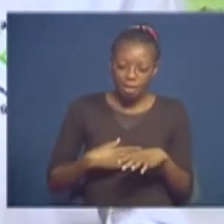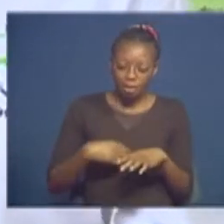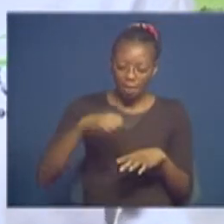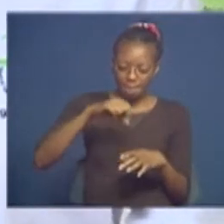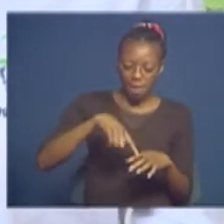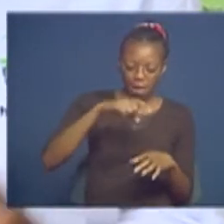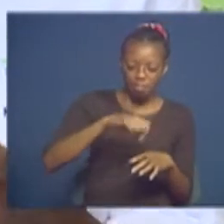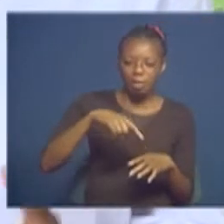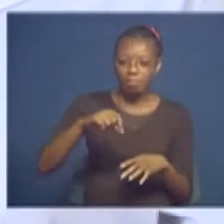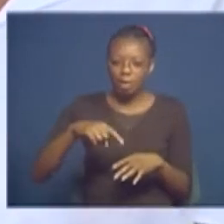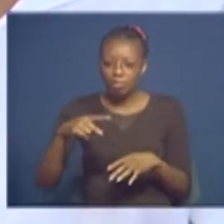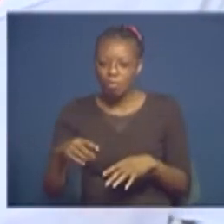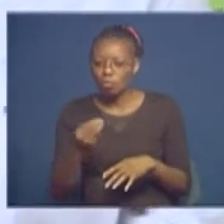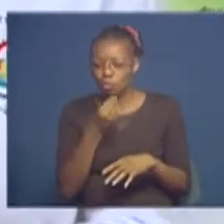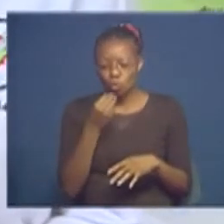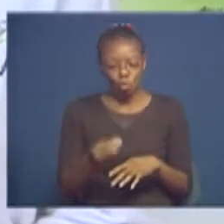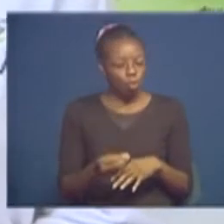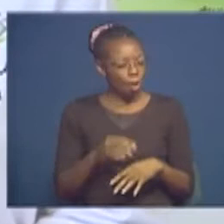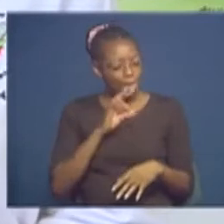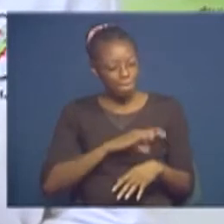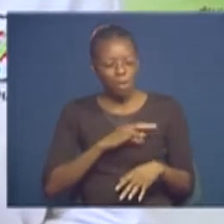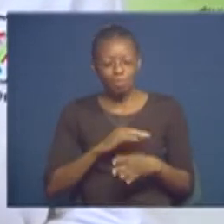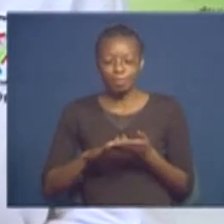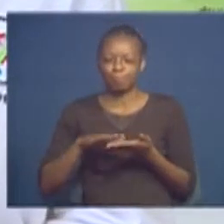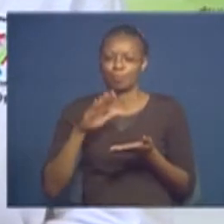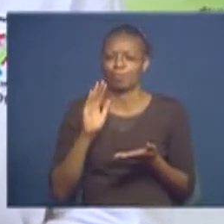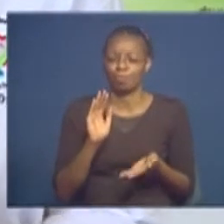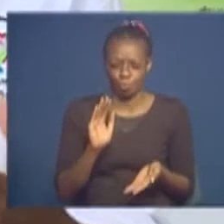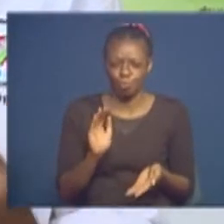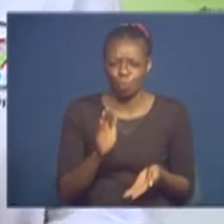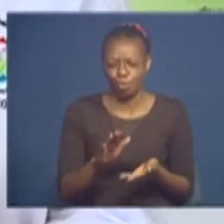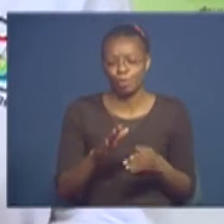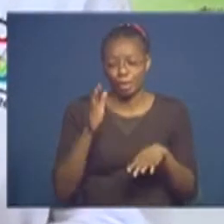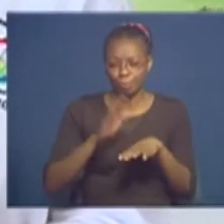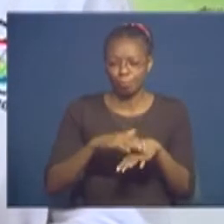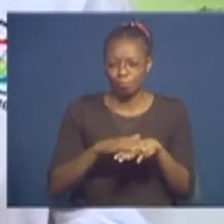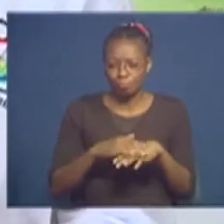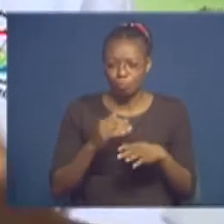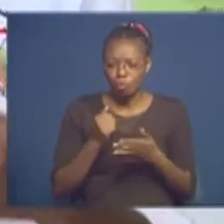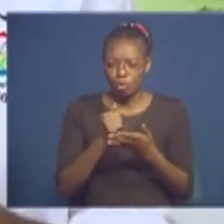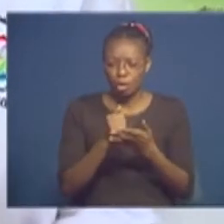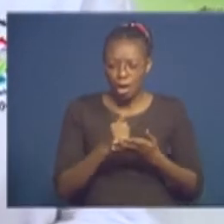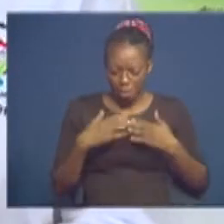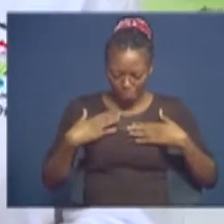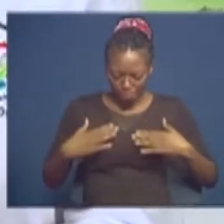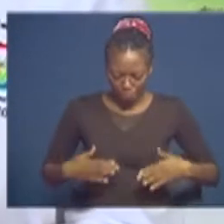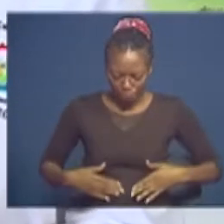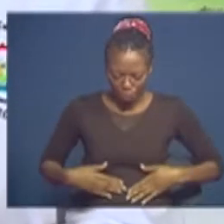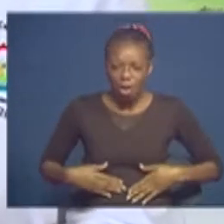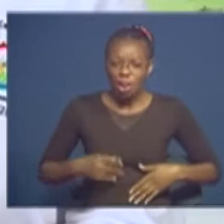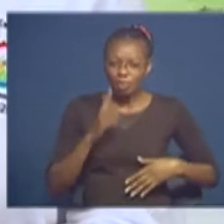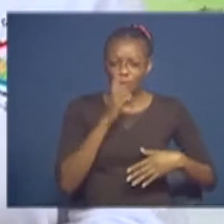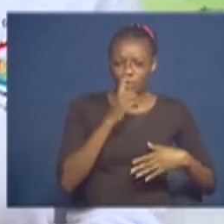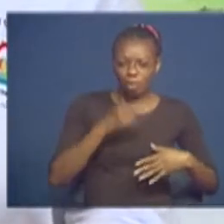watafaidika sana. Hii mboga iko na madini na antioxidant kwa hali ya juu na itasaidia kusafisha mwili